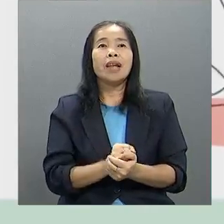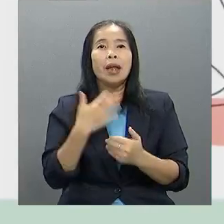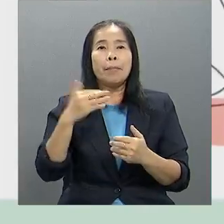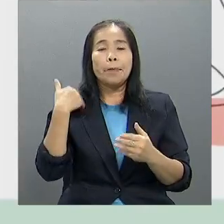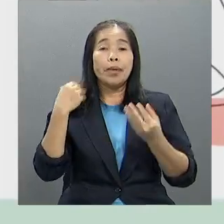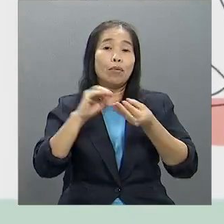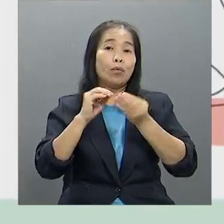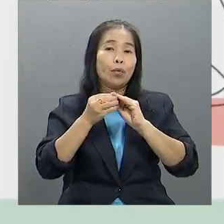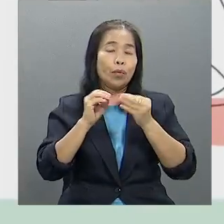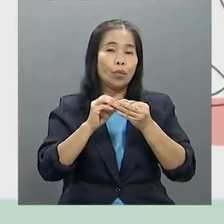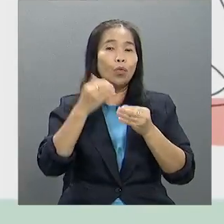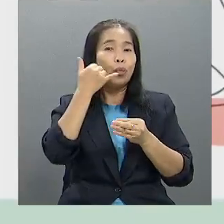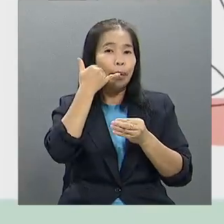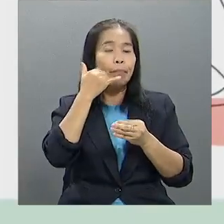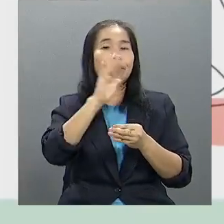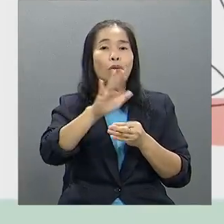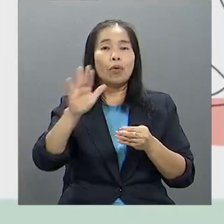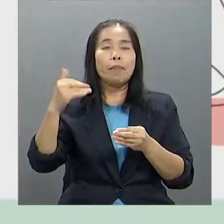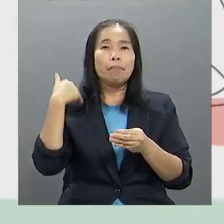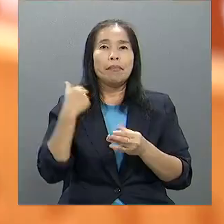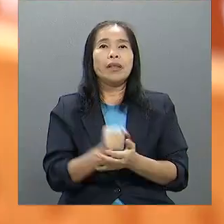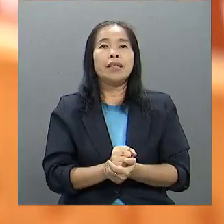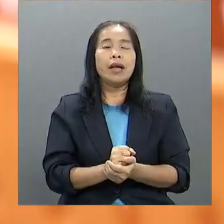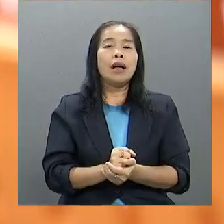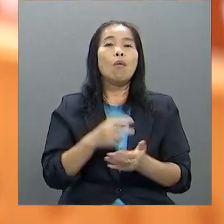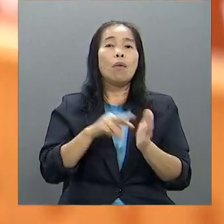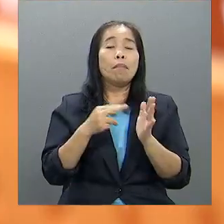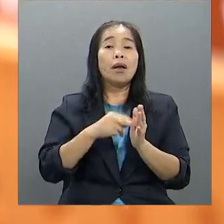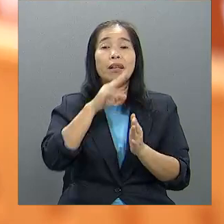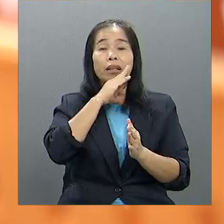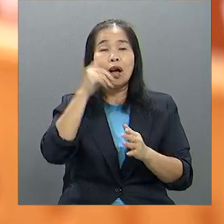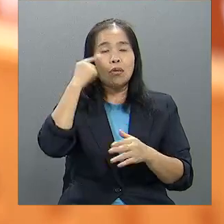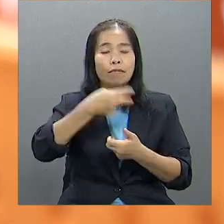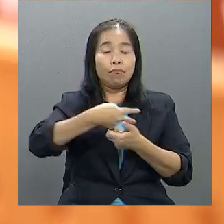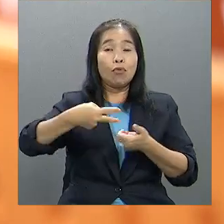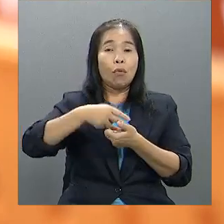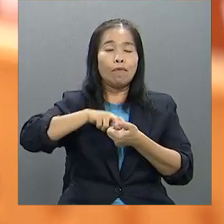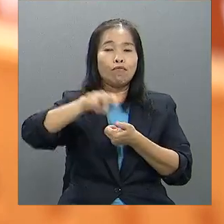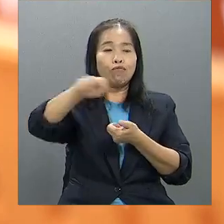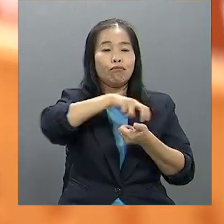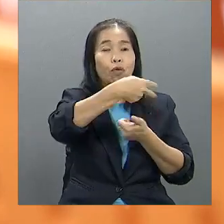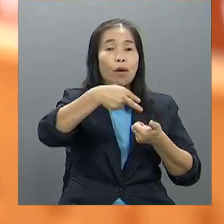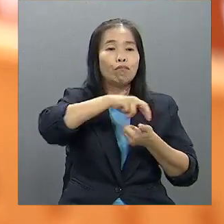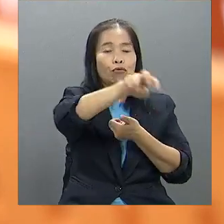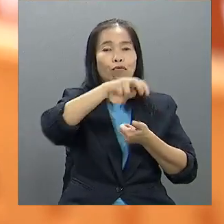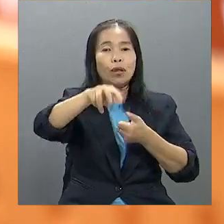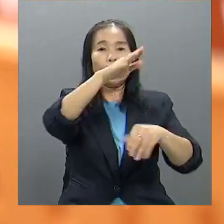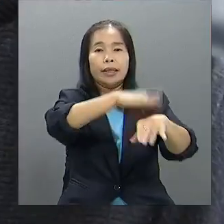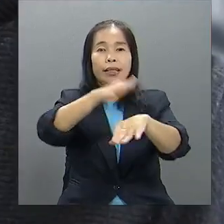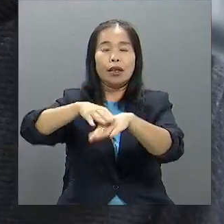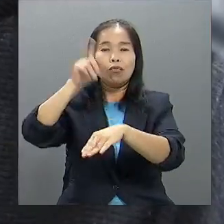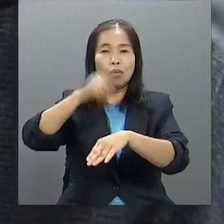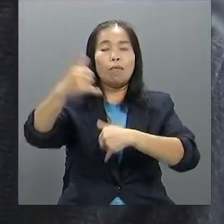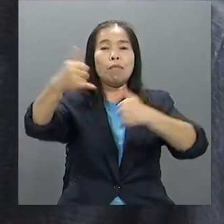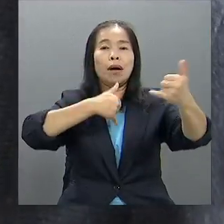นที่เราจะต้องเตือนนะครับเป็น SMS ส่งยังโทรศัพท์ได้นะอยู่ในมือเพียงแต่ว่ารอกดปุ่ม